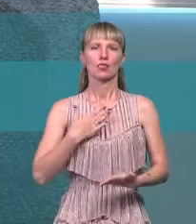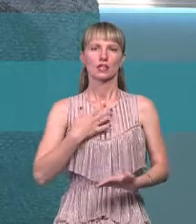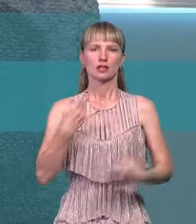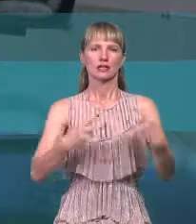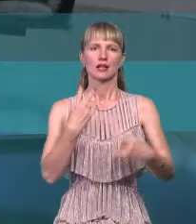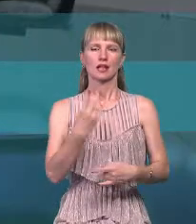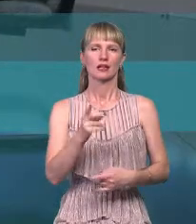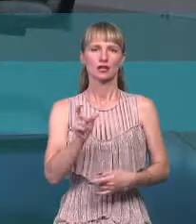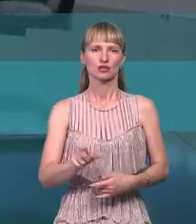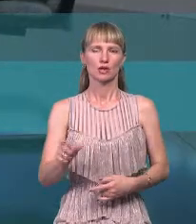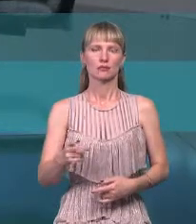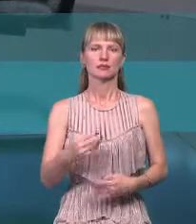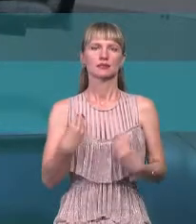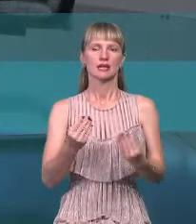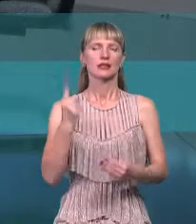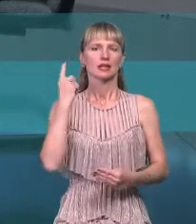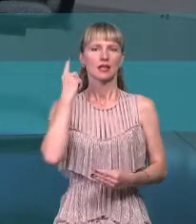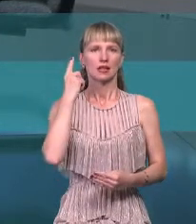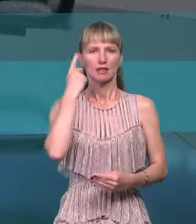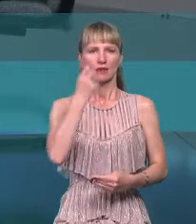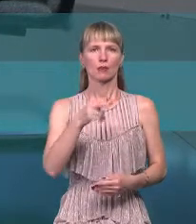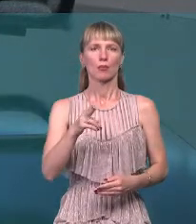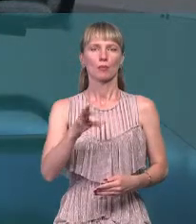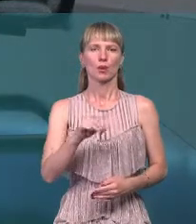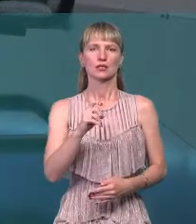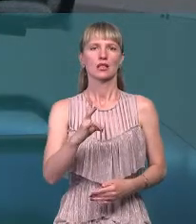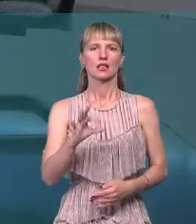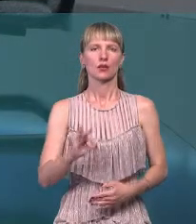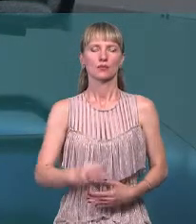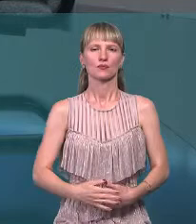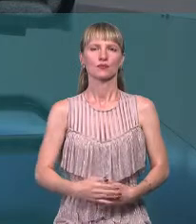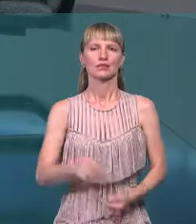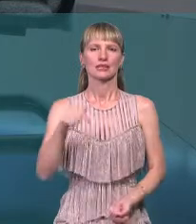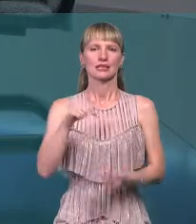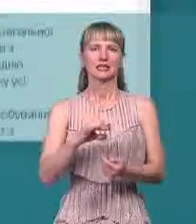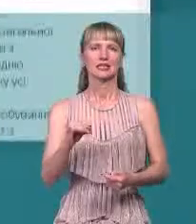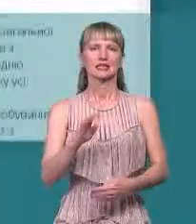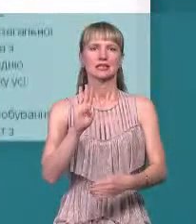телеглядачам надати інформацію про зовнішнє незалежне оцінювання.